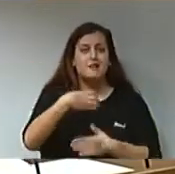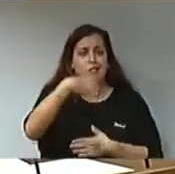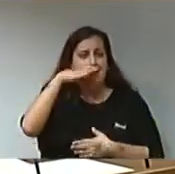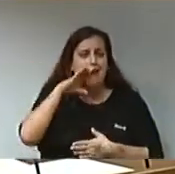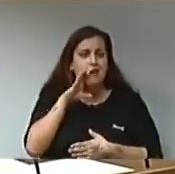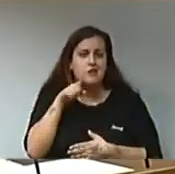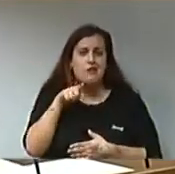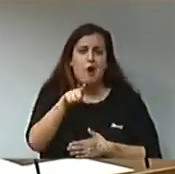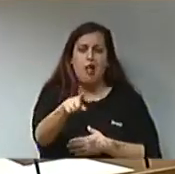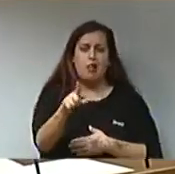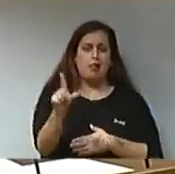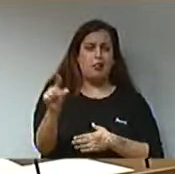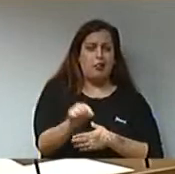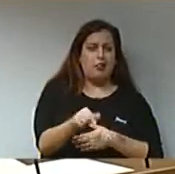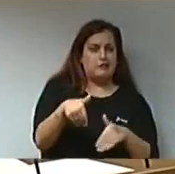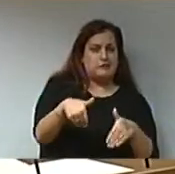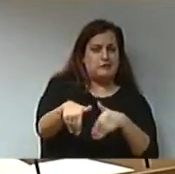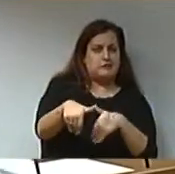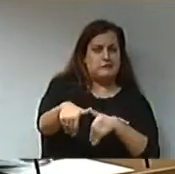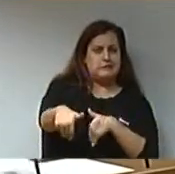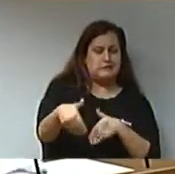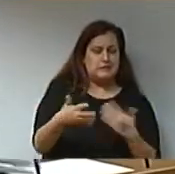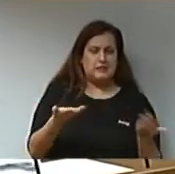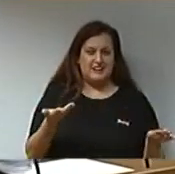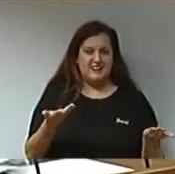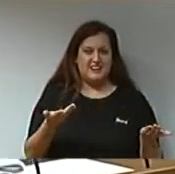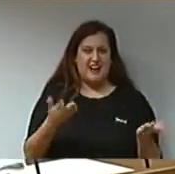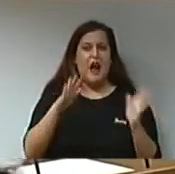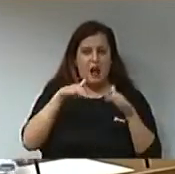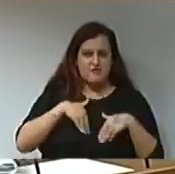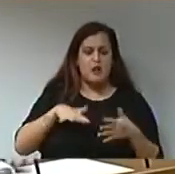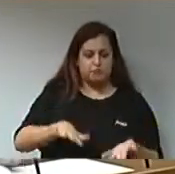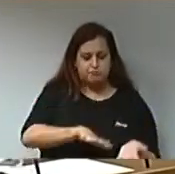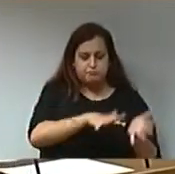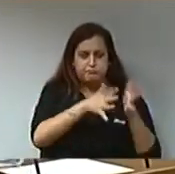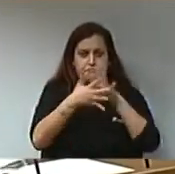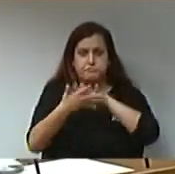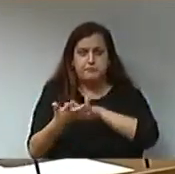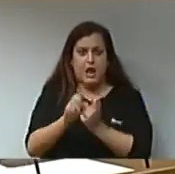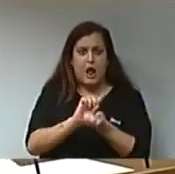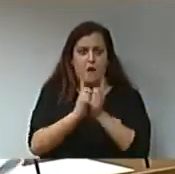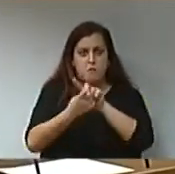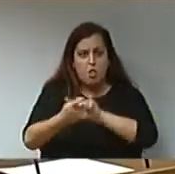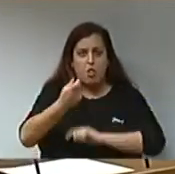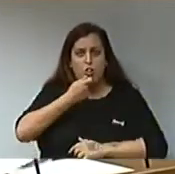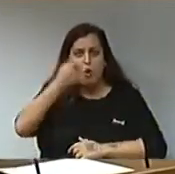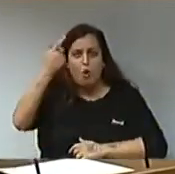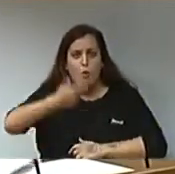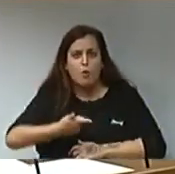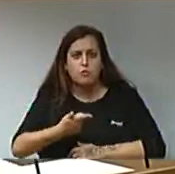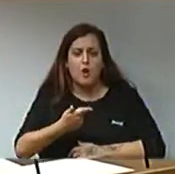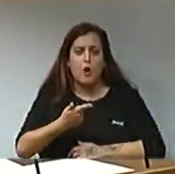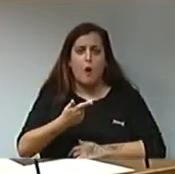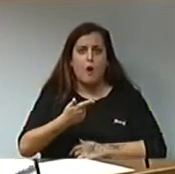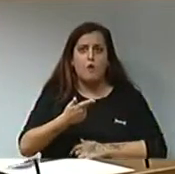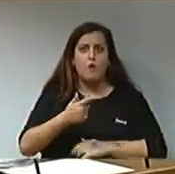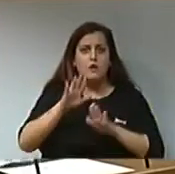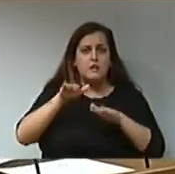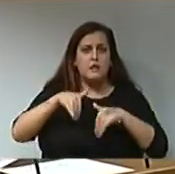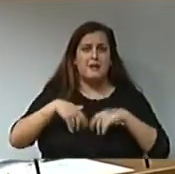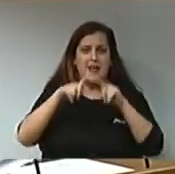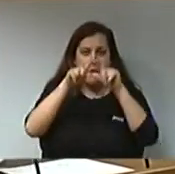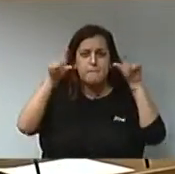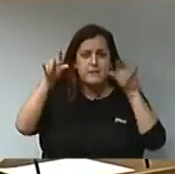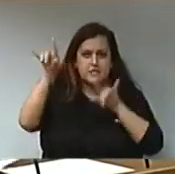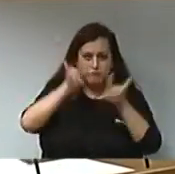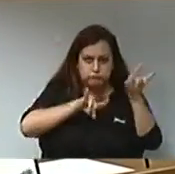absolutament malbaratat i que era una burla nacional i que finalment ara està sent útil i està servint per atraure també empreses,